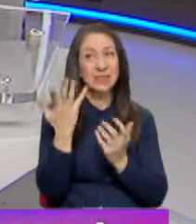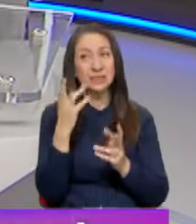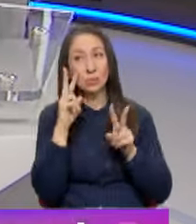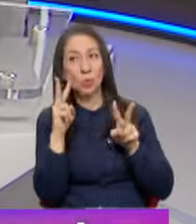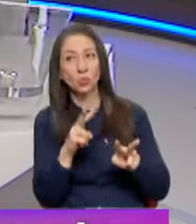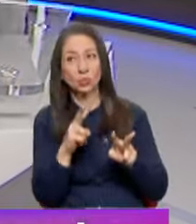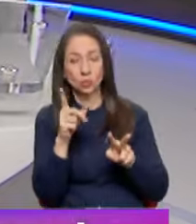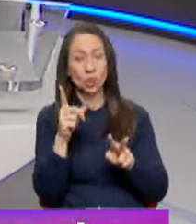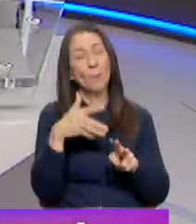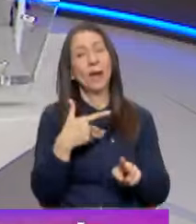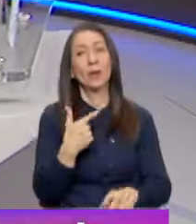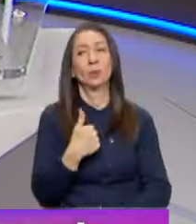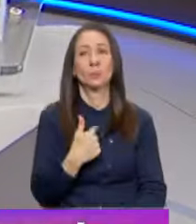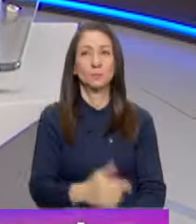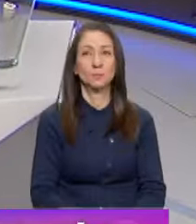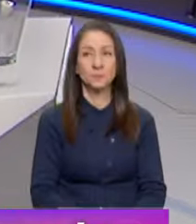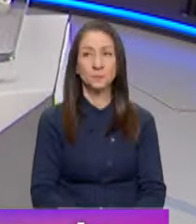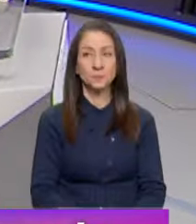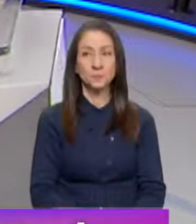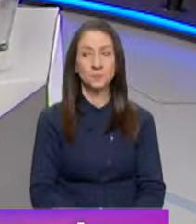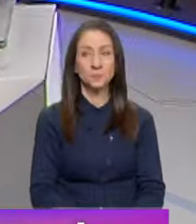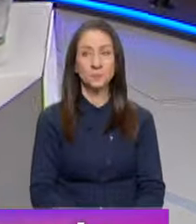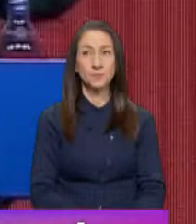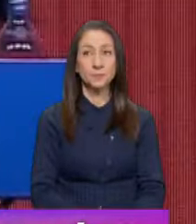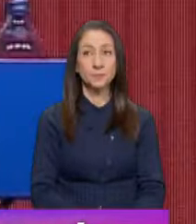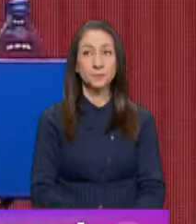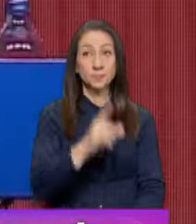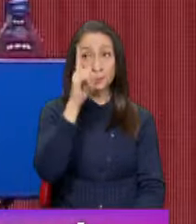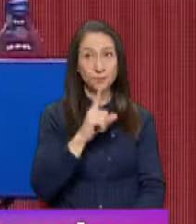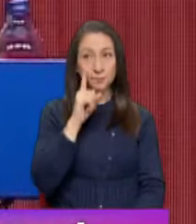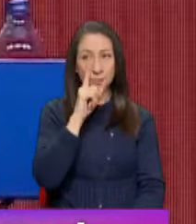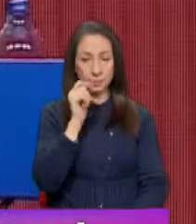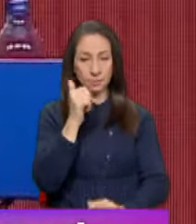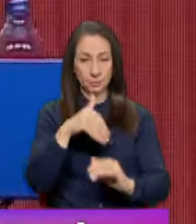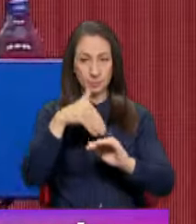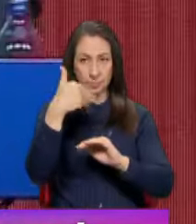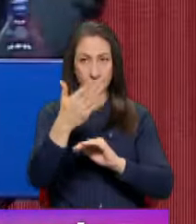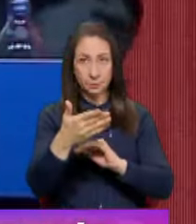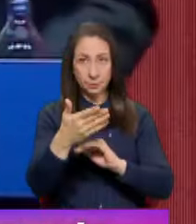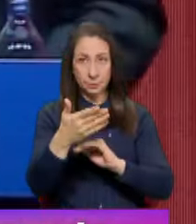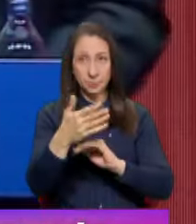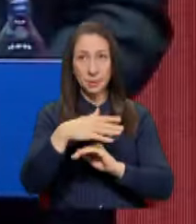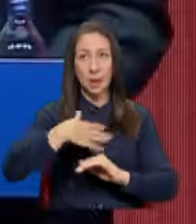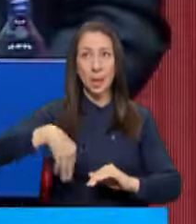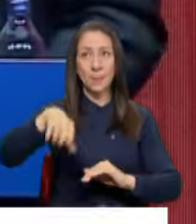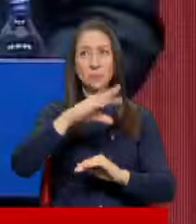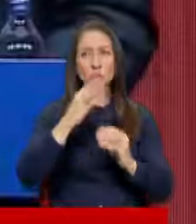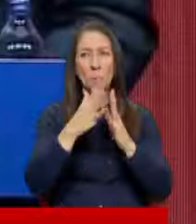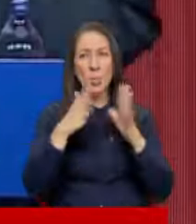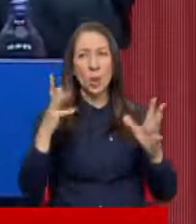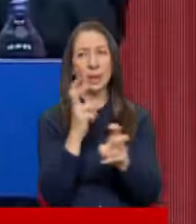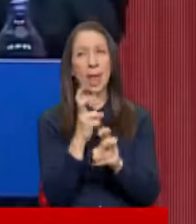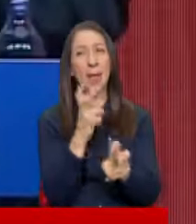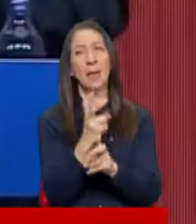gözlemliyorsunuz onu merak ediyorum Buyurun 1 Nisan gününden sonra hepimizi çok büyük bir